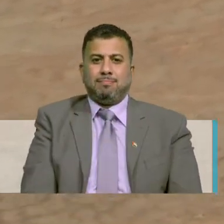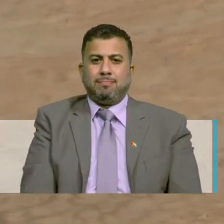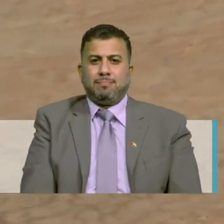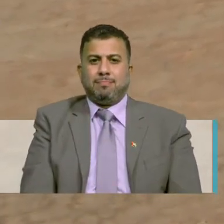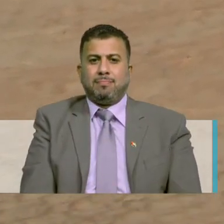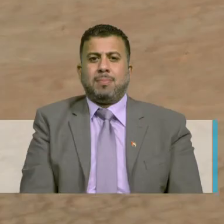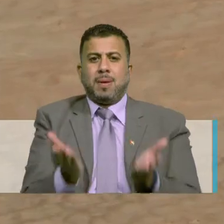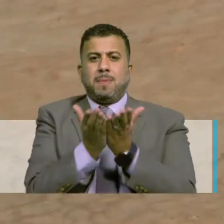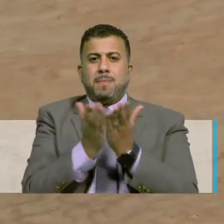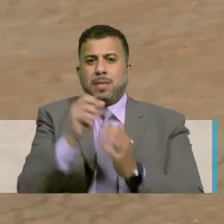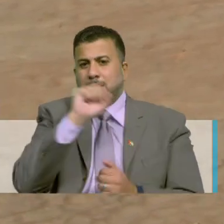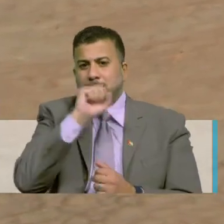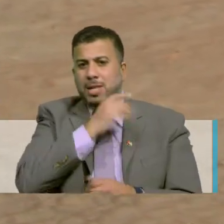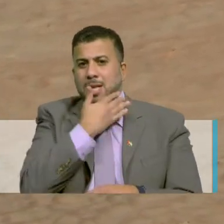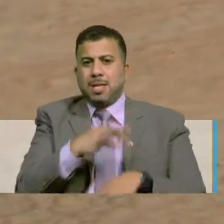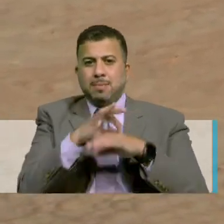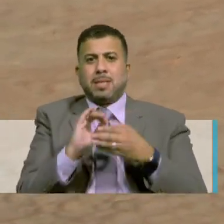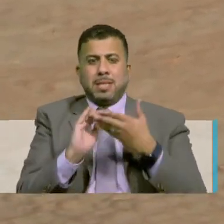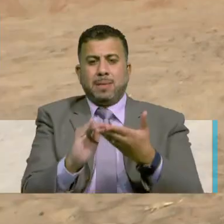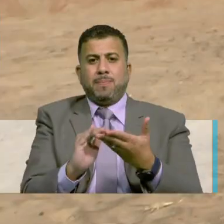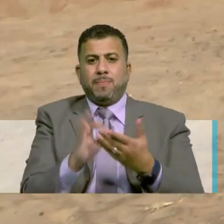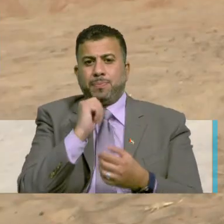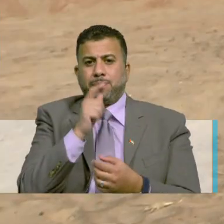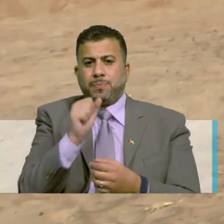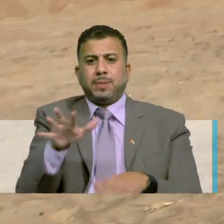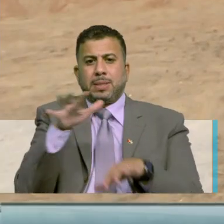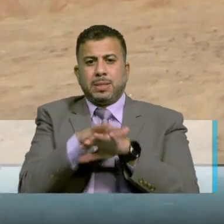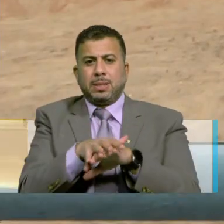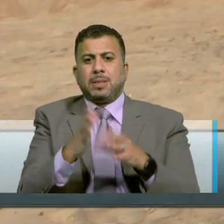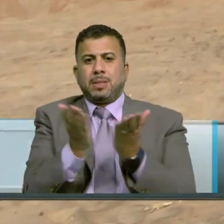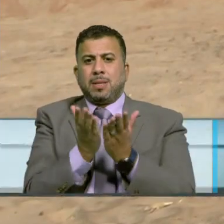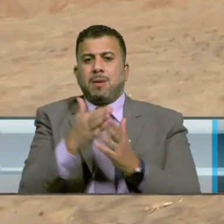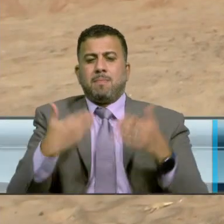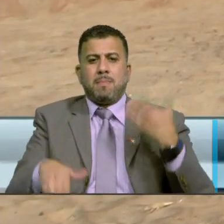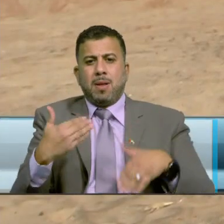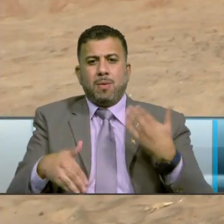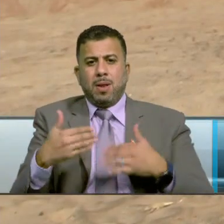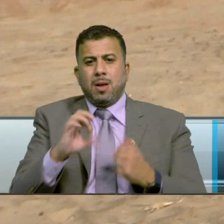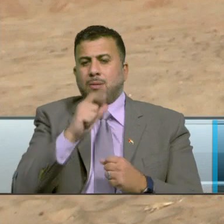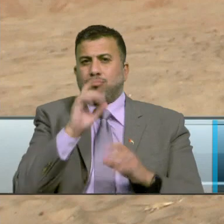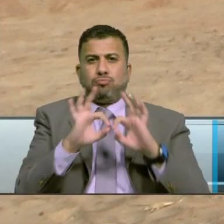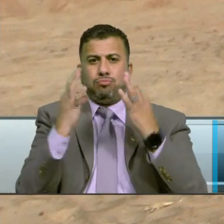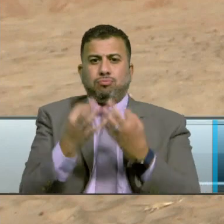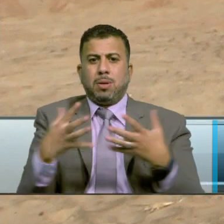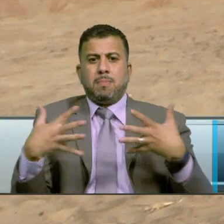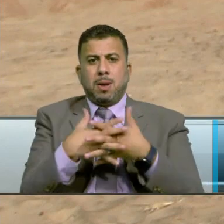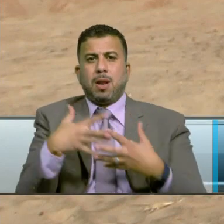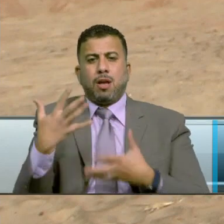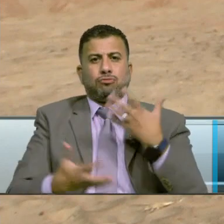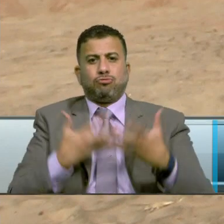تتبع مدينة الشارقة للخدمات الإنسانية سياسة دمج الطلاب من ذوي الإعاقة في المجتمع وإشراكهم في